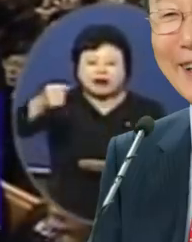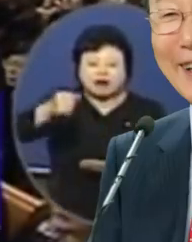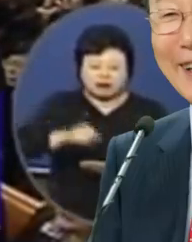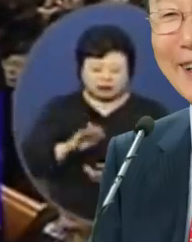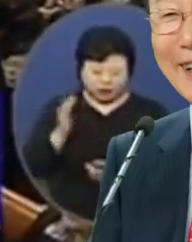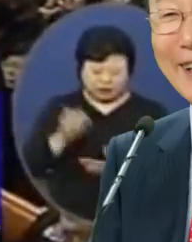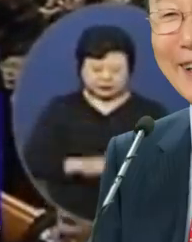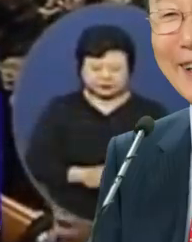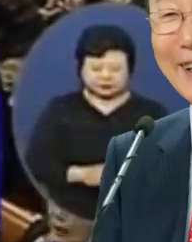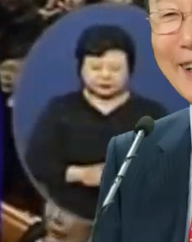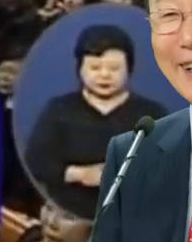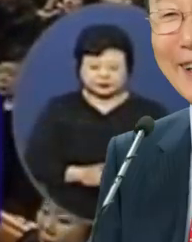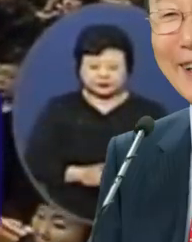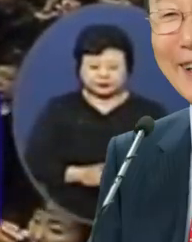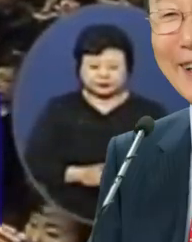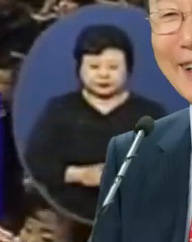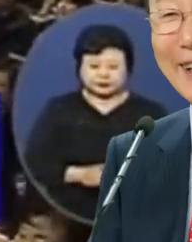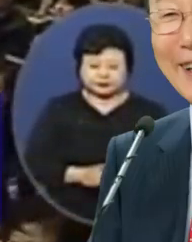빼앗기리라.